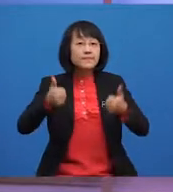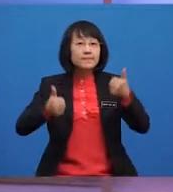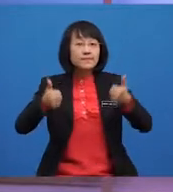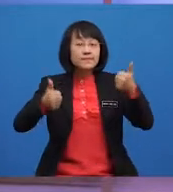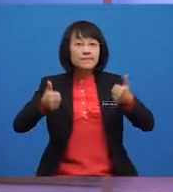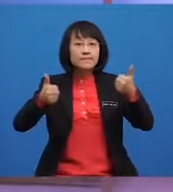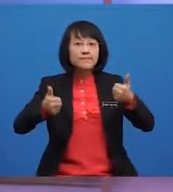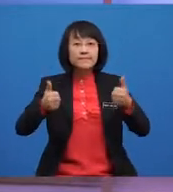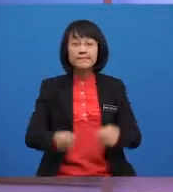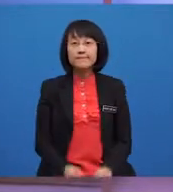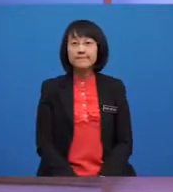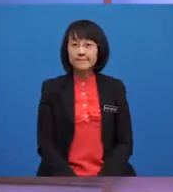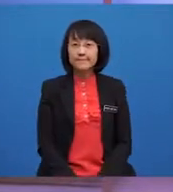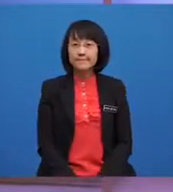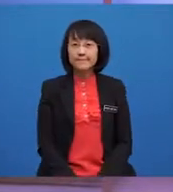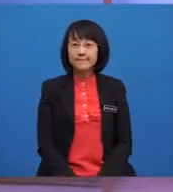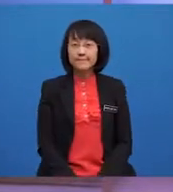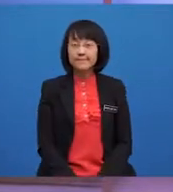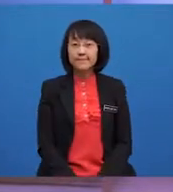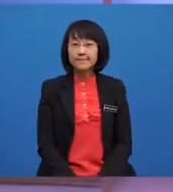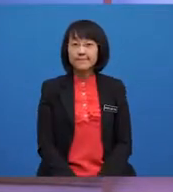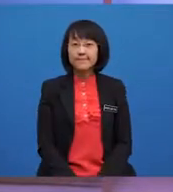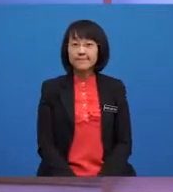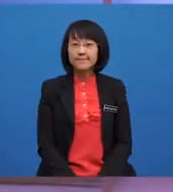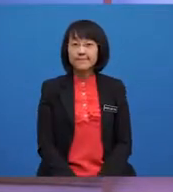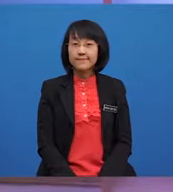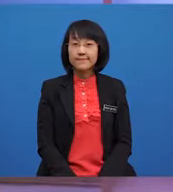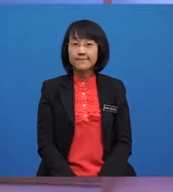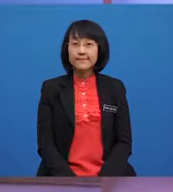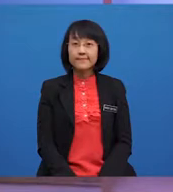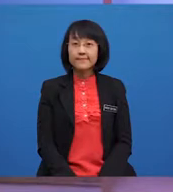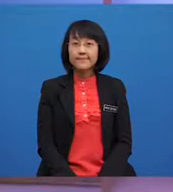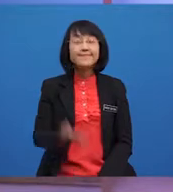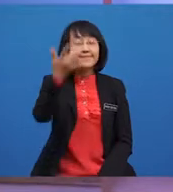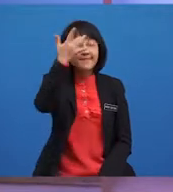cikgu atau kertas di tangan kiri cikgu?